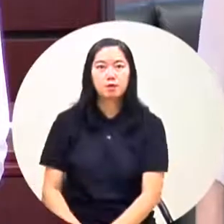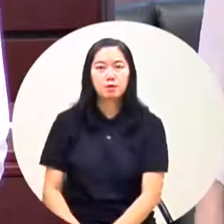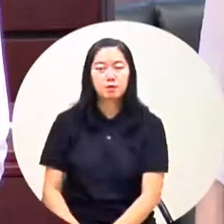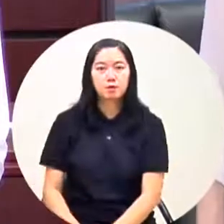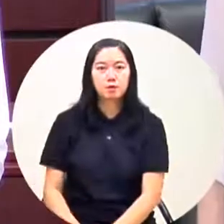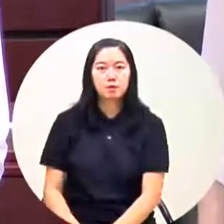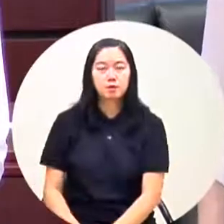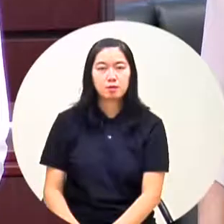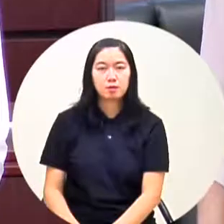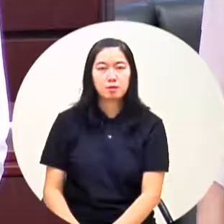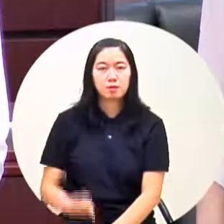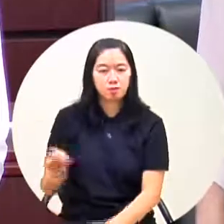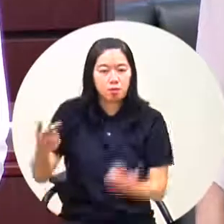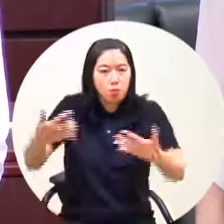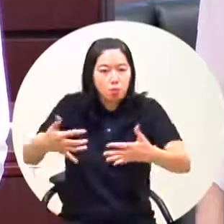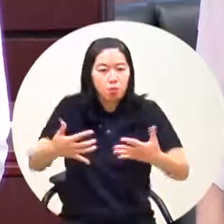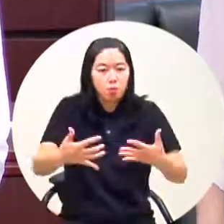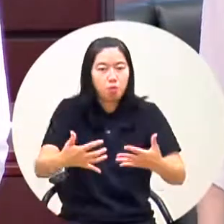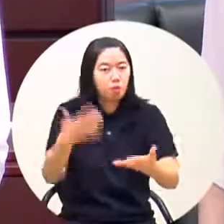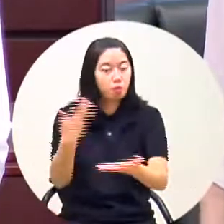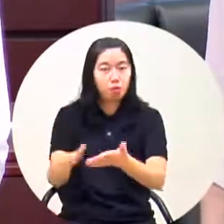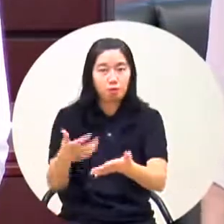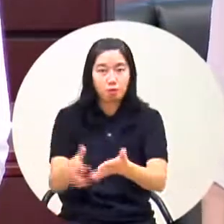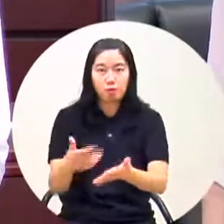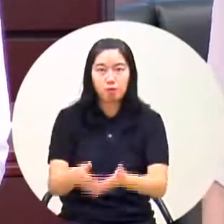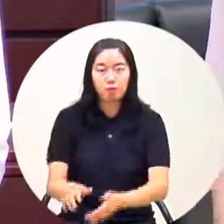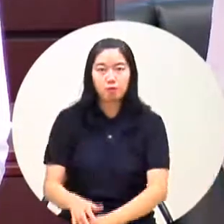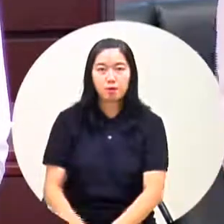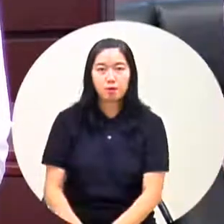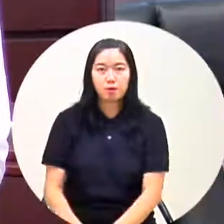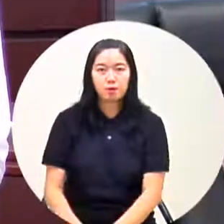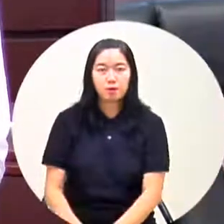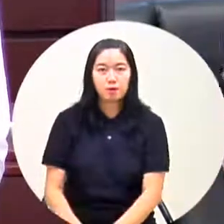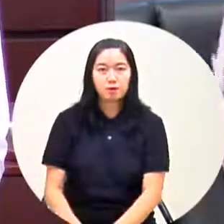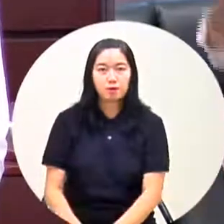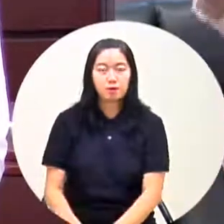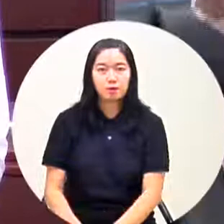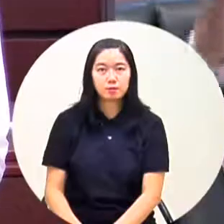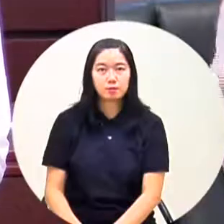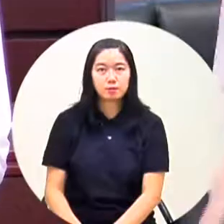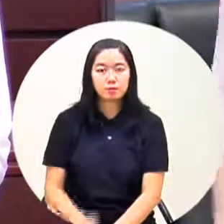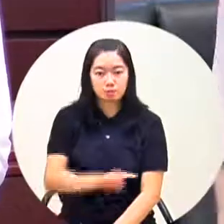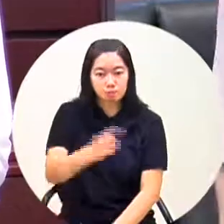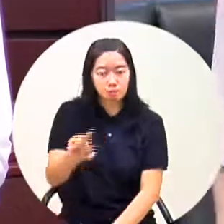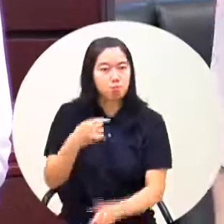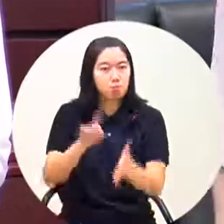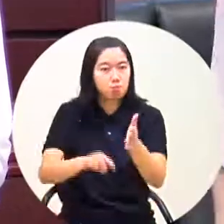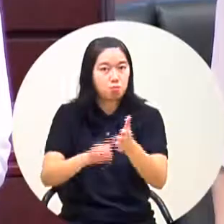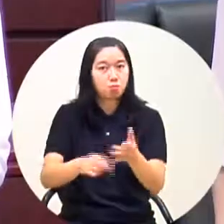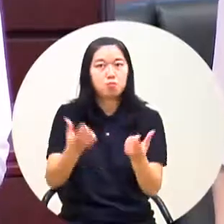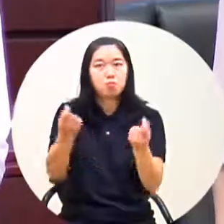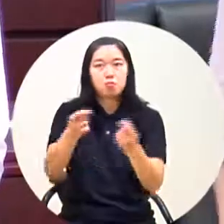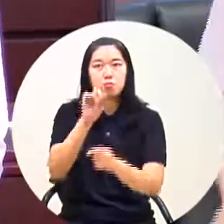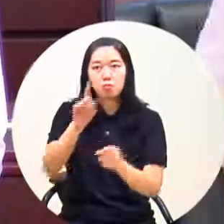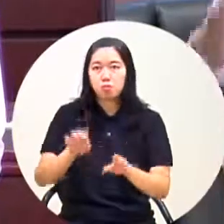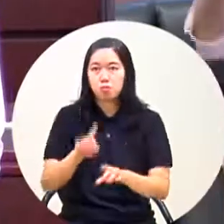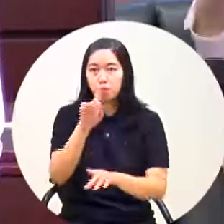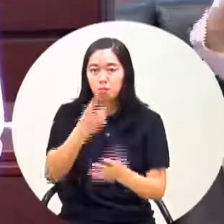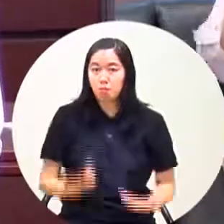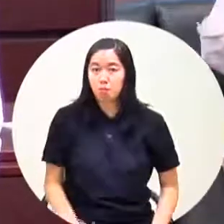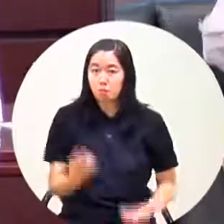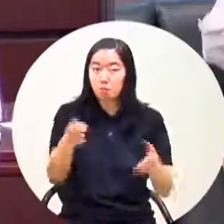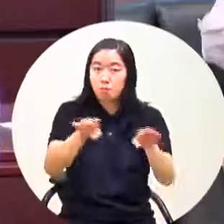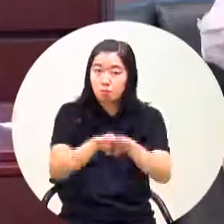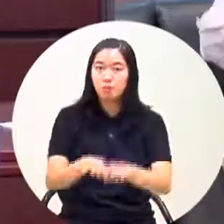这问题还有多少？我再让你看，我接下来要讲这个很简单，还是一例一休的问题。你先请